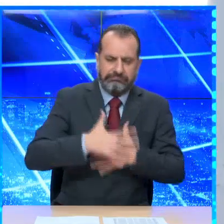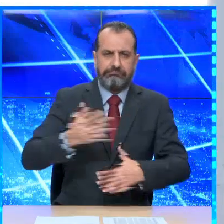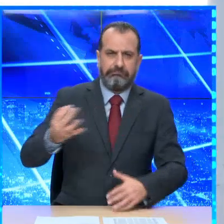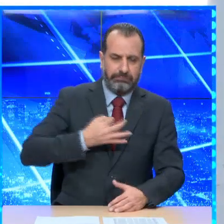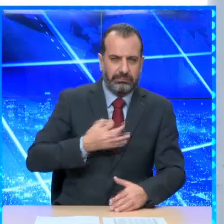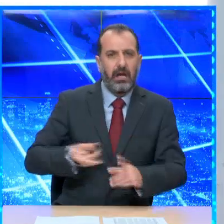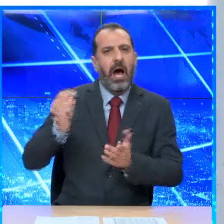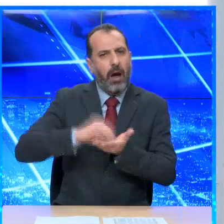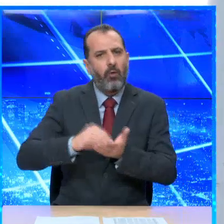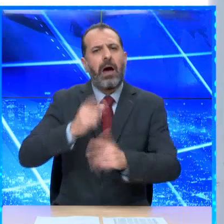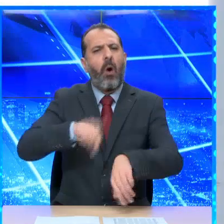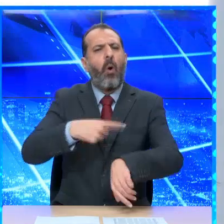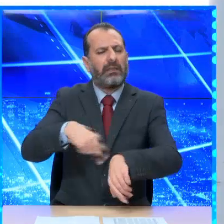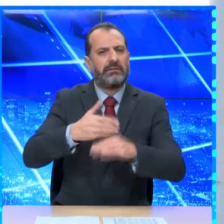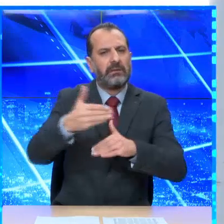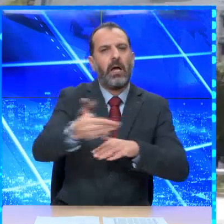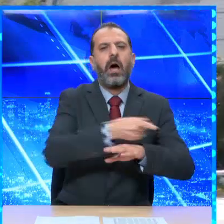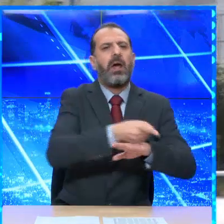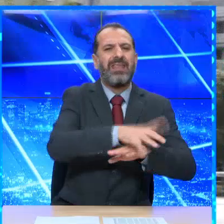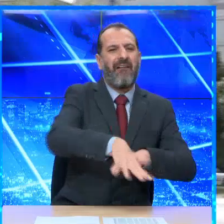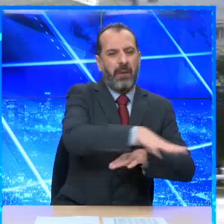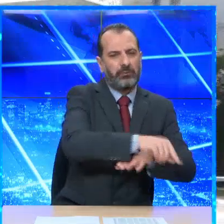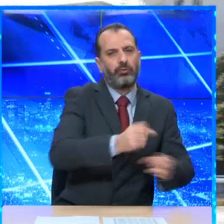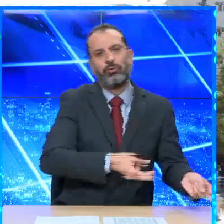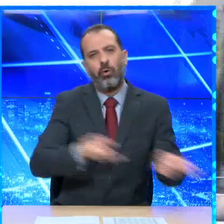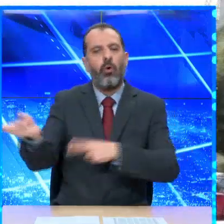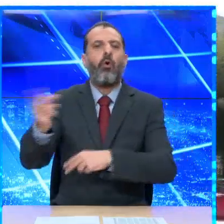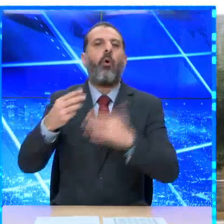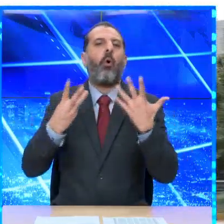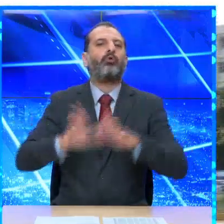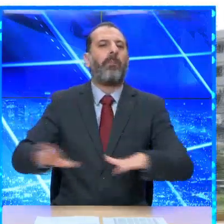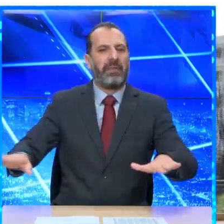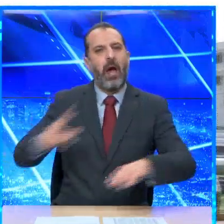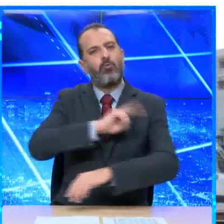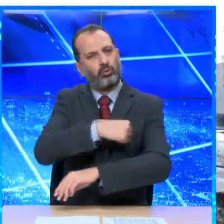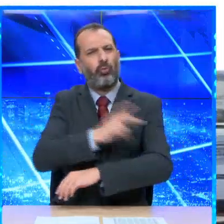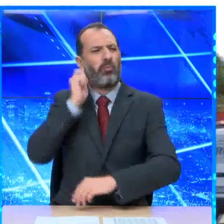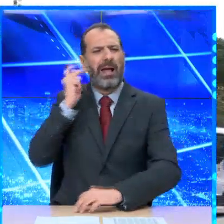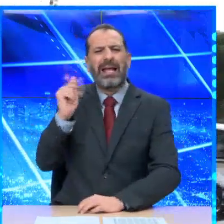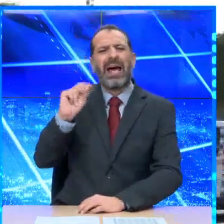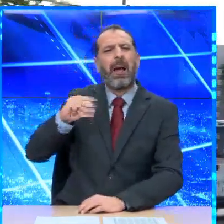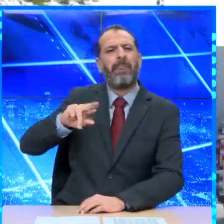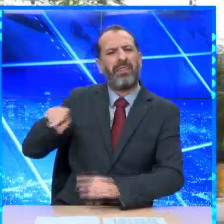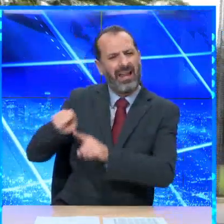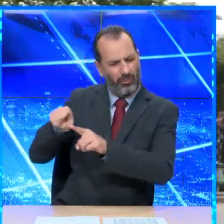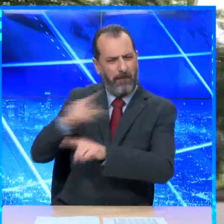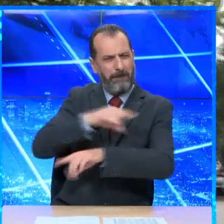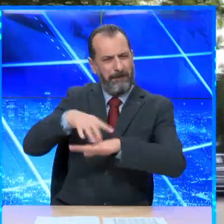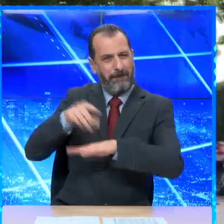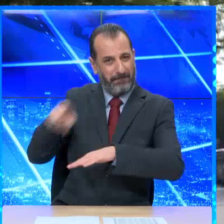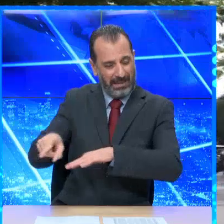ώρες μεταφέρθηκαν από την ναυπακτία στο Καραμανδάνιο άλλα 8 παιδιά με ακριβώς τα ίδια συμπτώματα, ενώ 2 από τους μικρούς